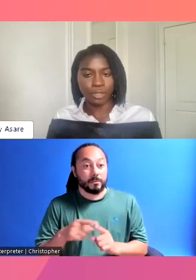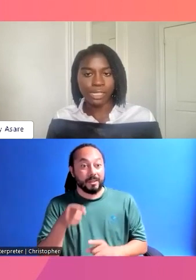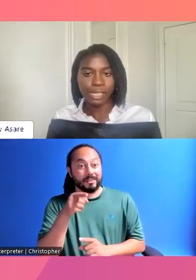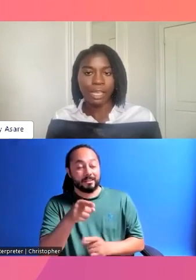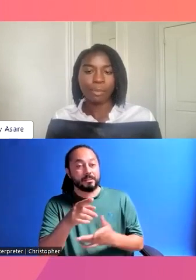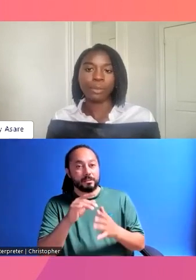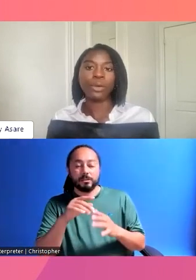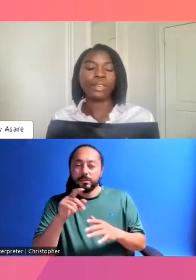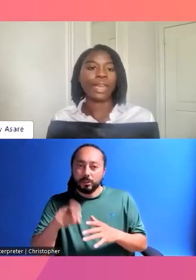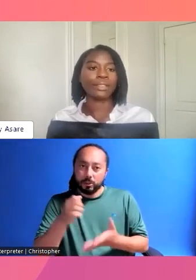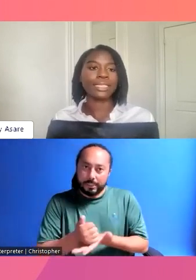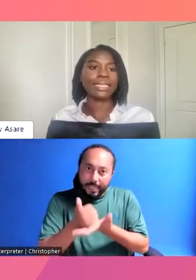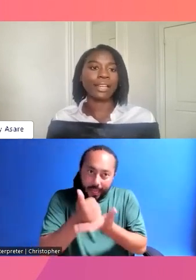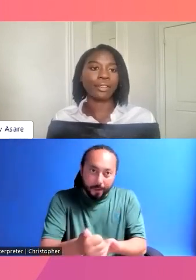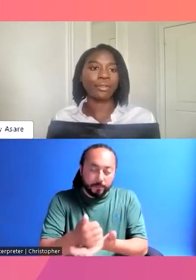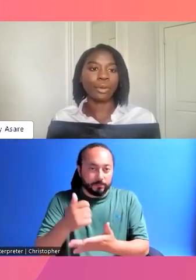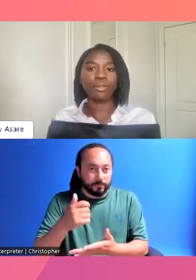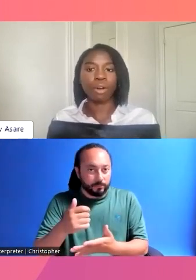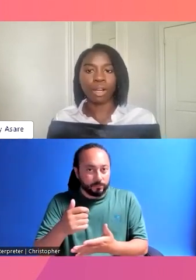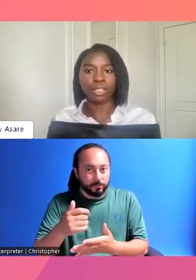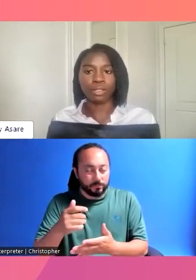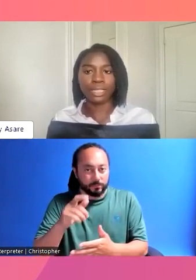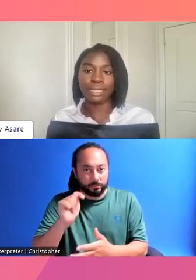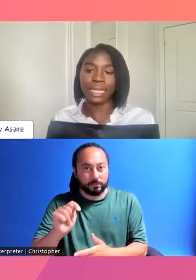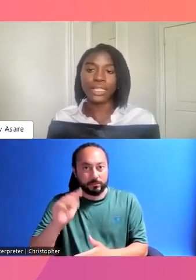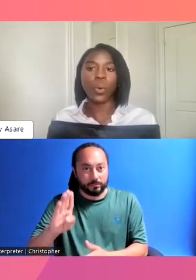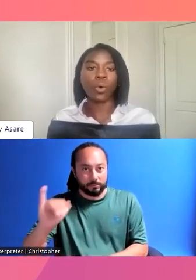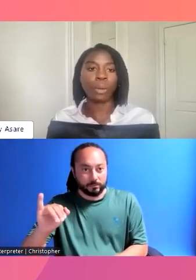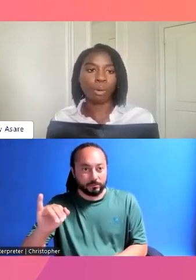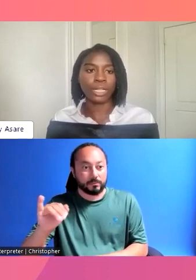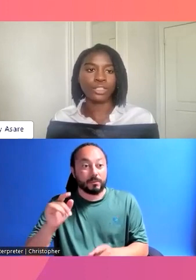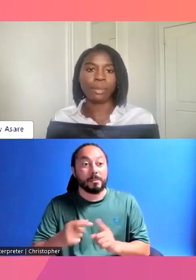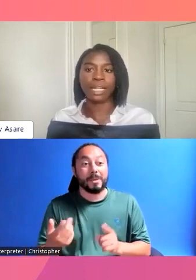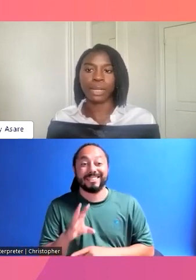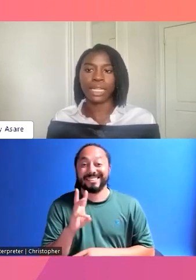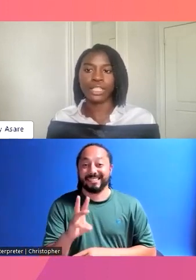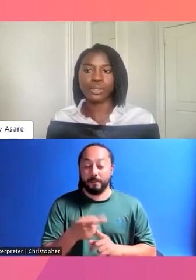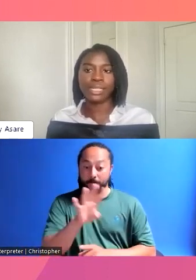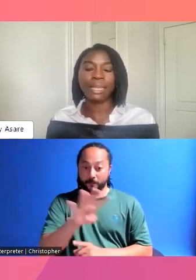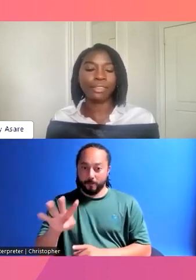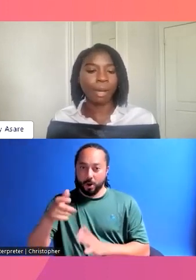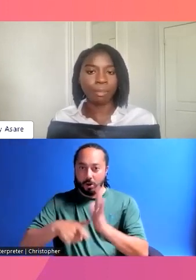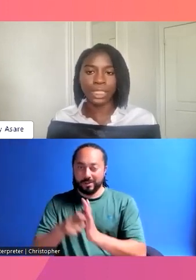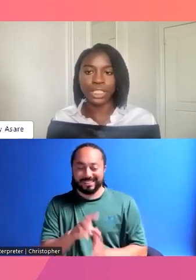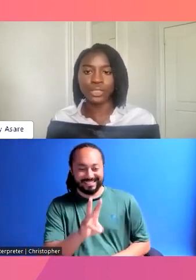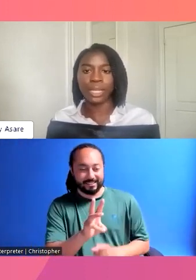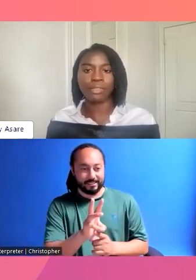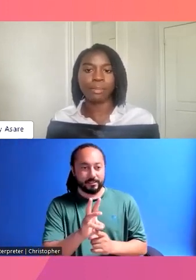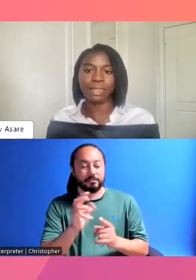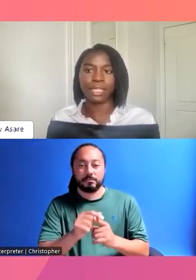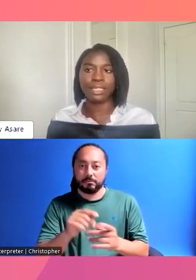conclu que ces personnes étaient uniquement placées pour aider en cas